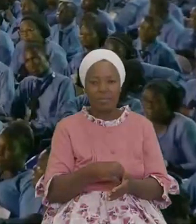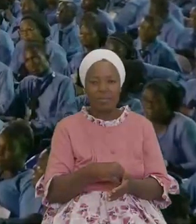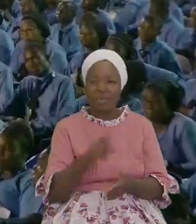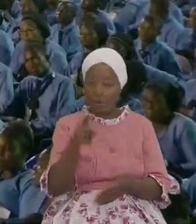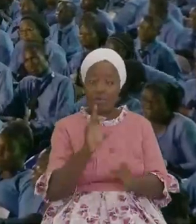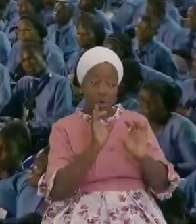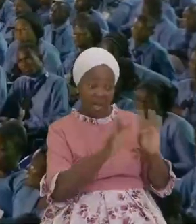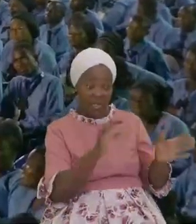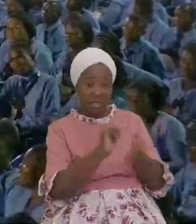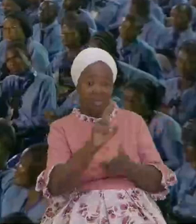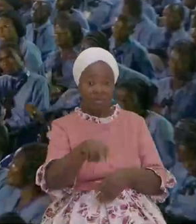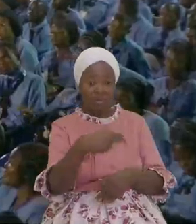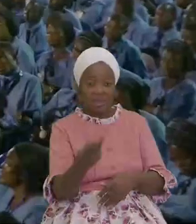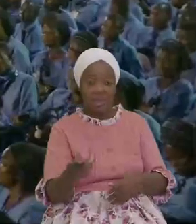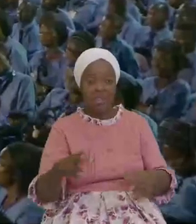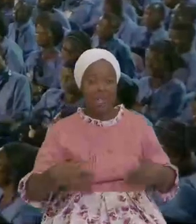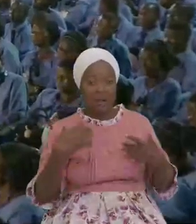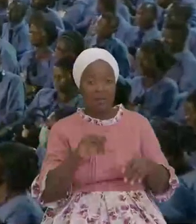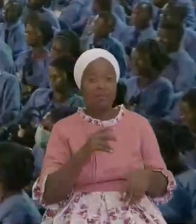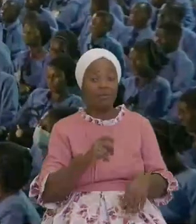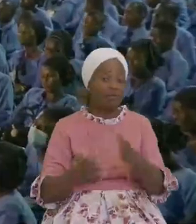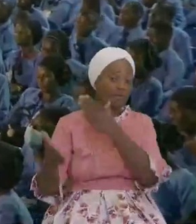Tu hais cette vie inutile du passé.